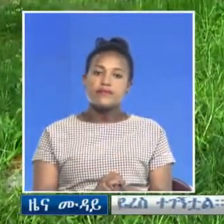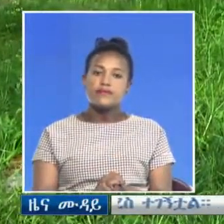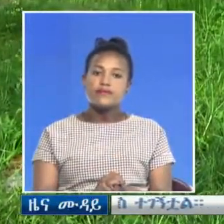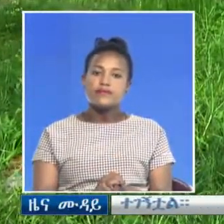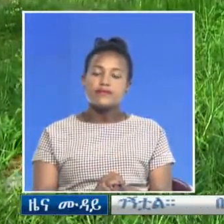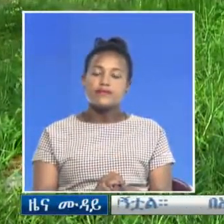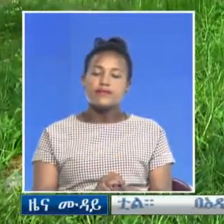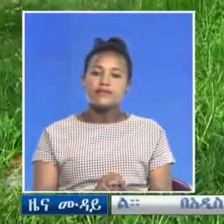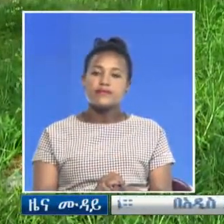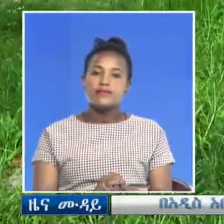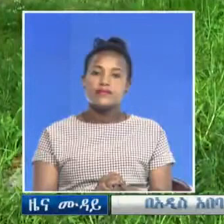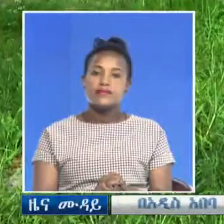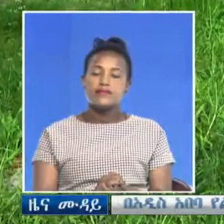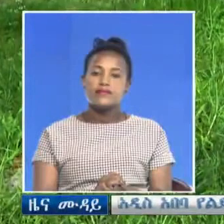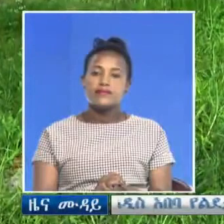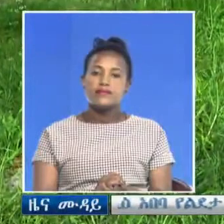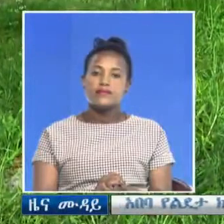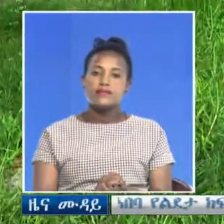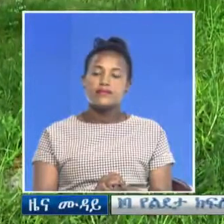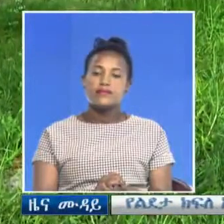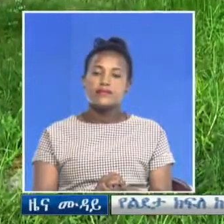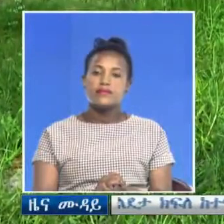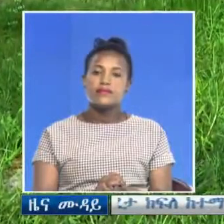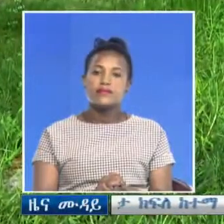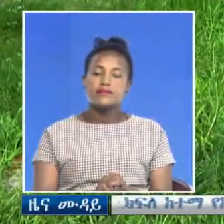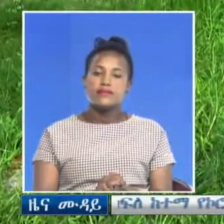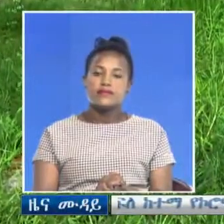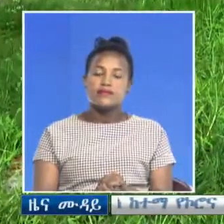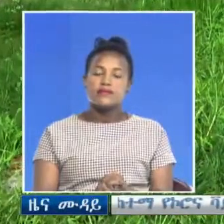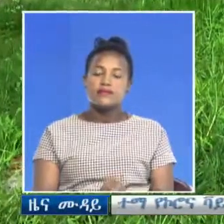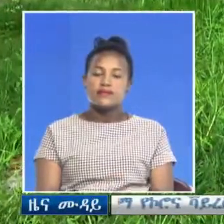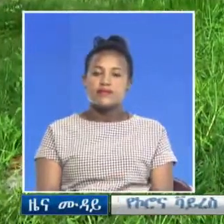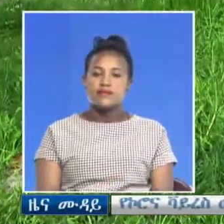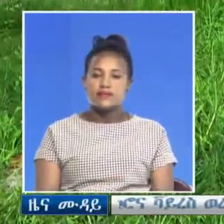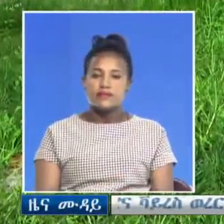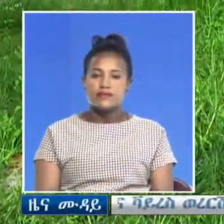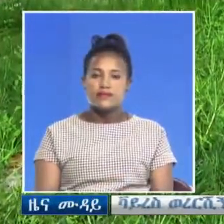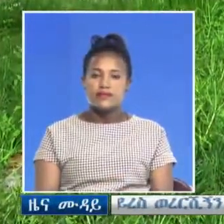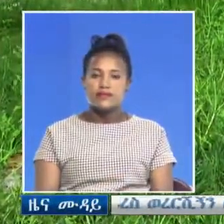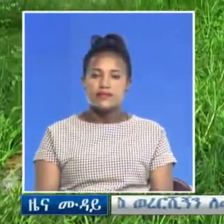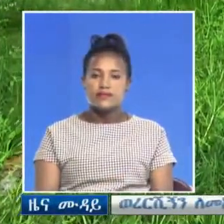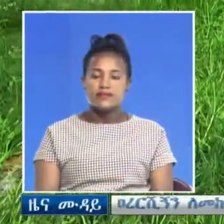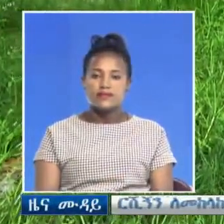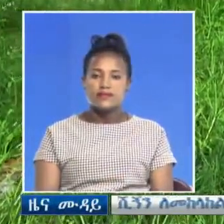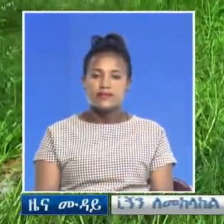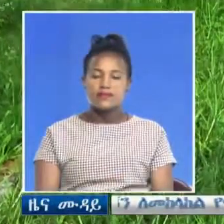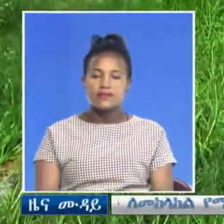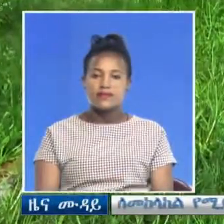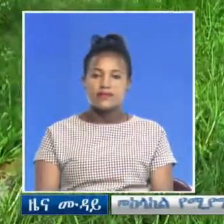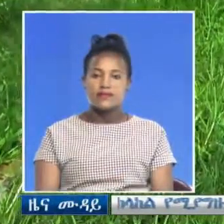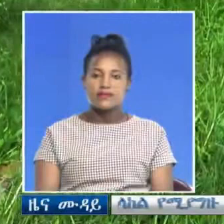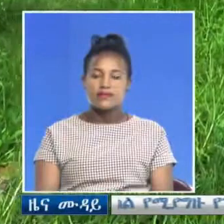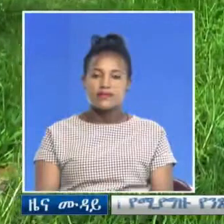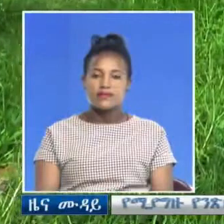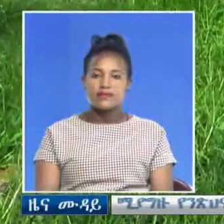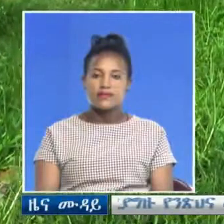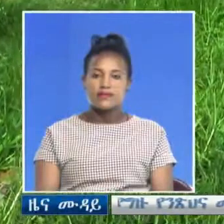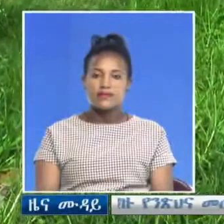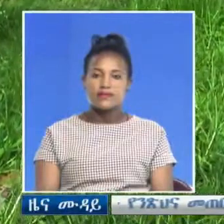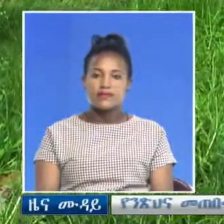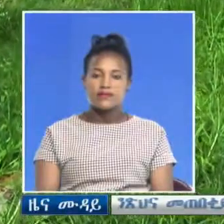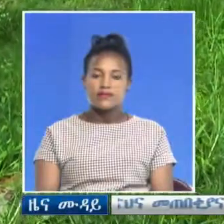እርግፎዬ እርግፍ ለማልዳ ወረደች ካሸዋ ሜዳ ወረደች ካሸዋ